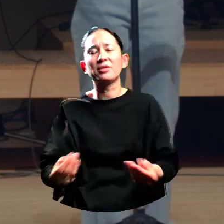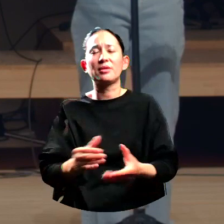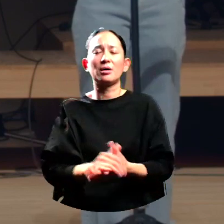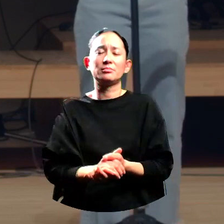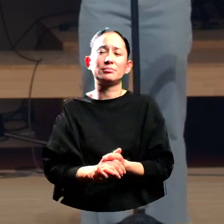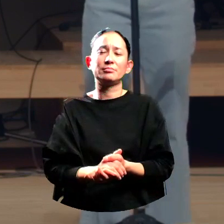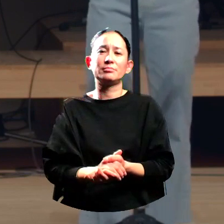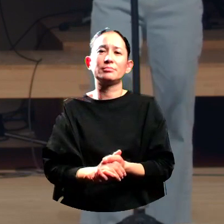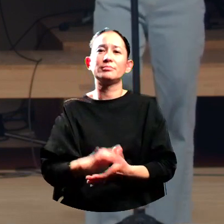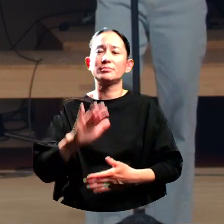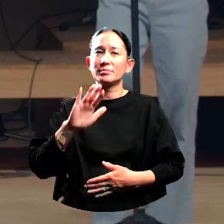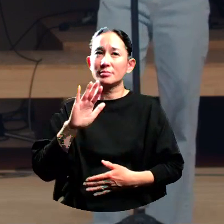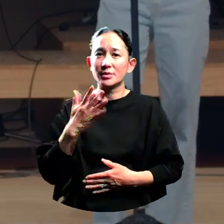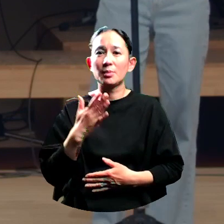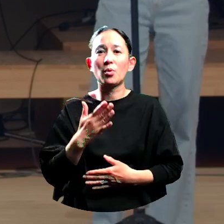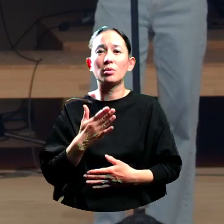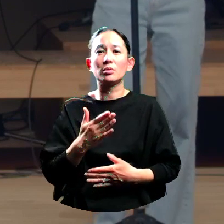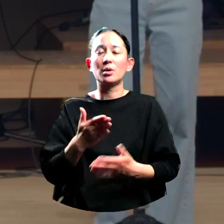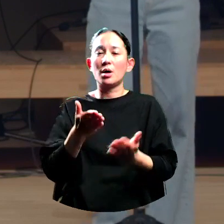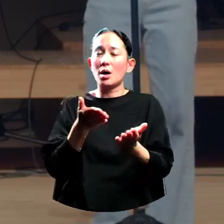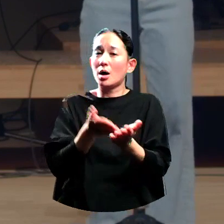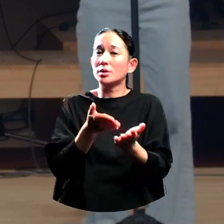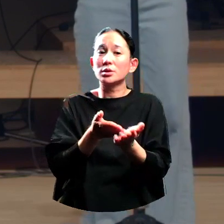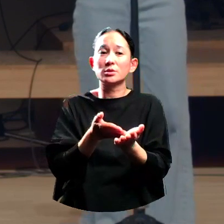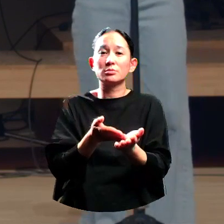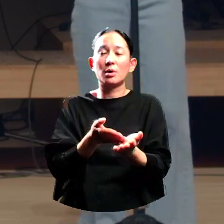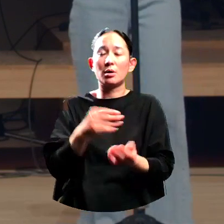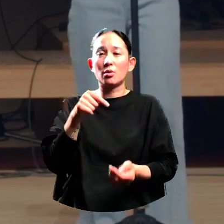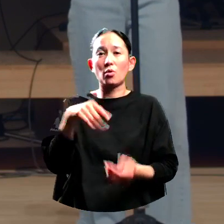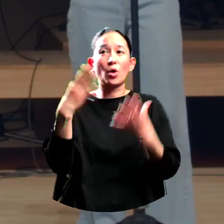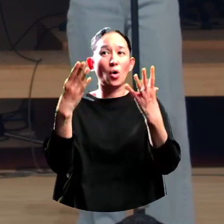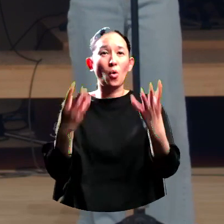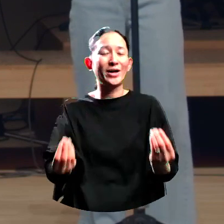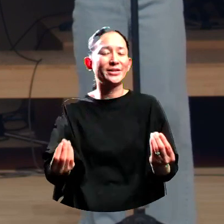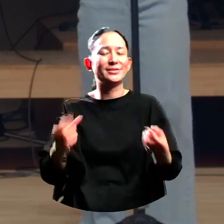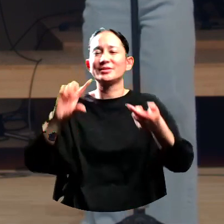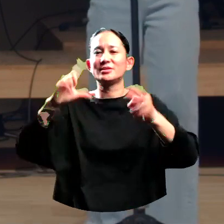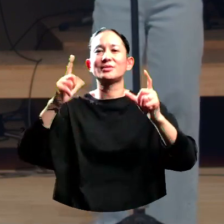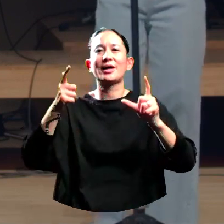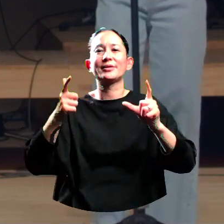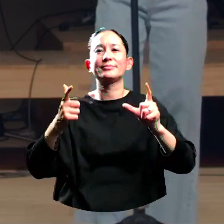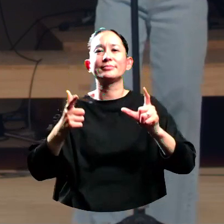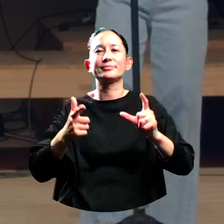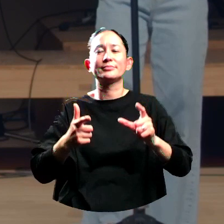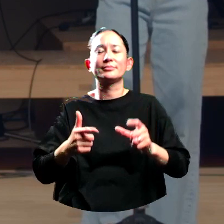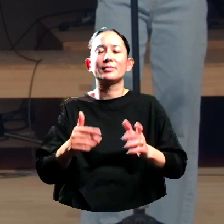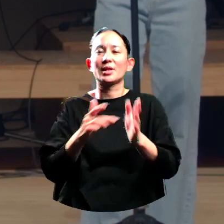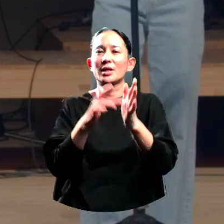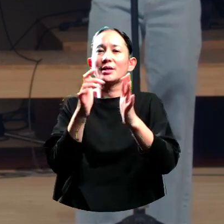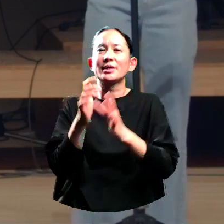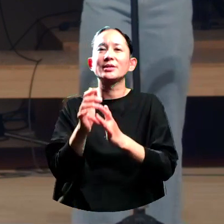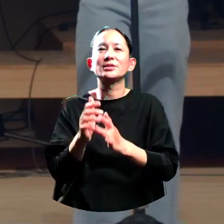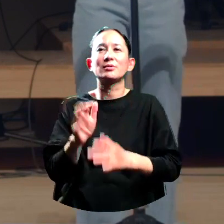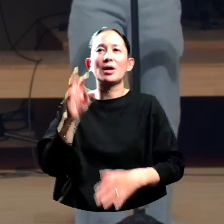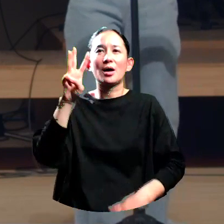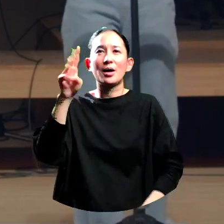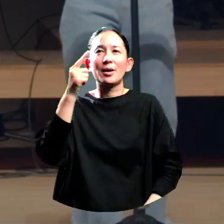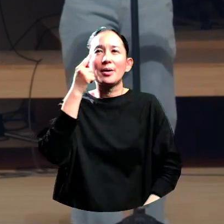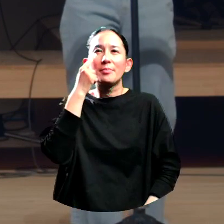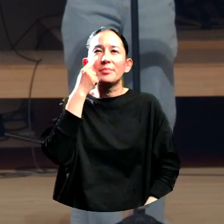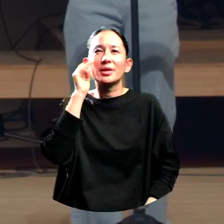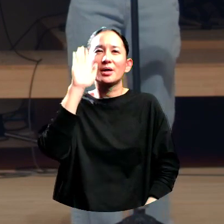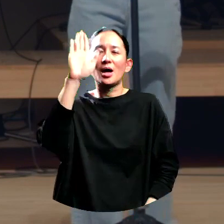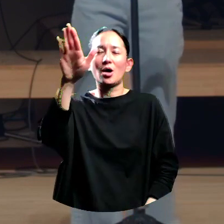も話はここで終わらないんです。 But the story didn't end here. イエス様は3日後に墓からよみがえ